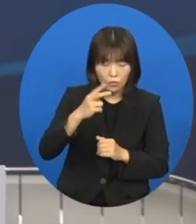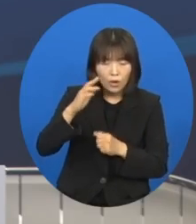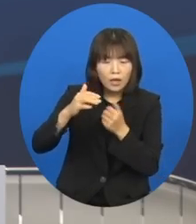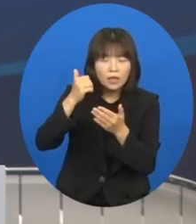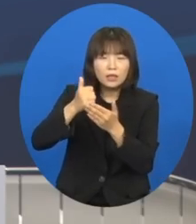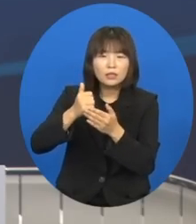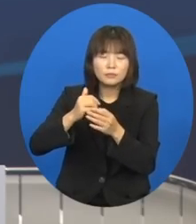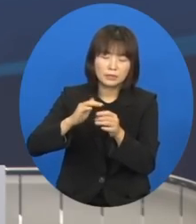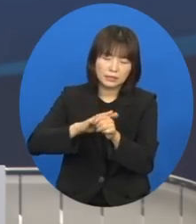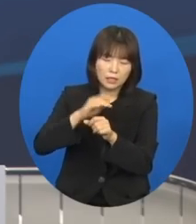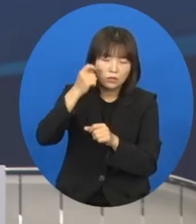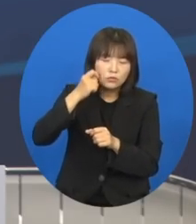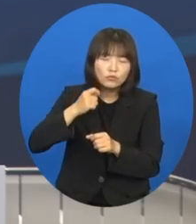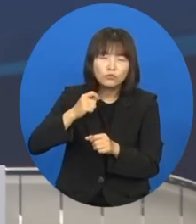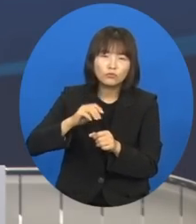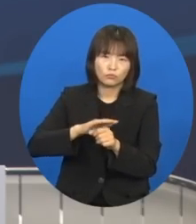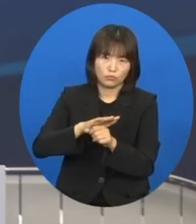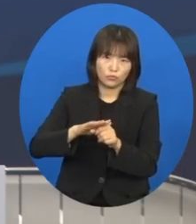수가 있습니다.